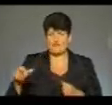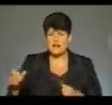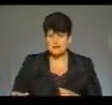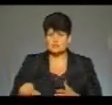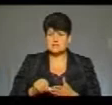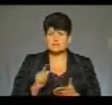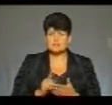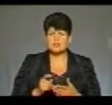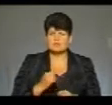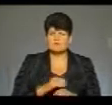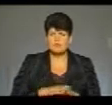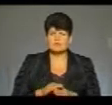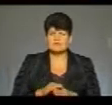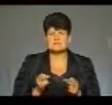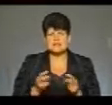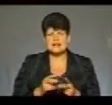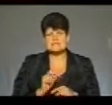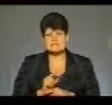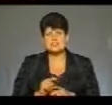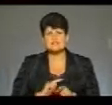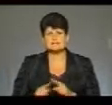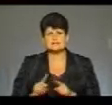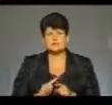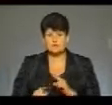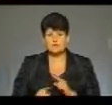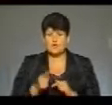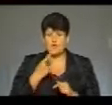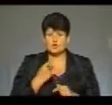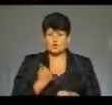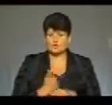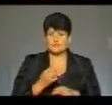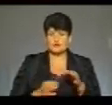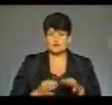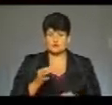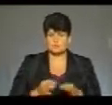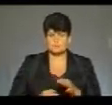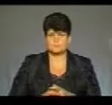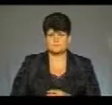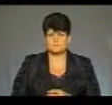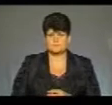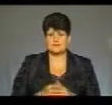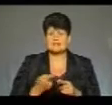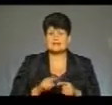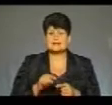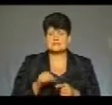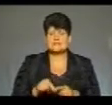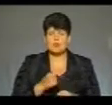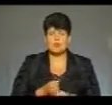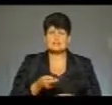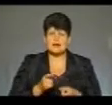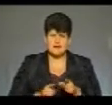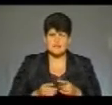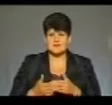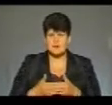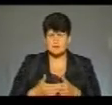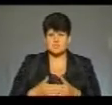виконати спеціальні завдання на швидкість, розповідає головний суддя змагань Назар Міщук. Це робота реальна,